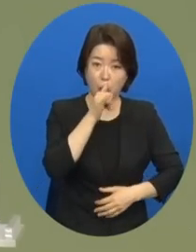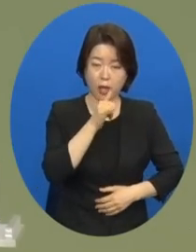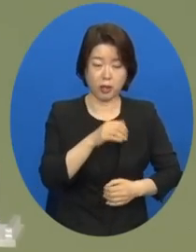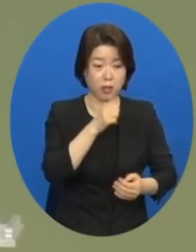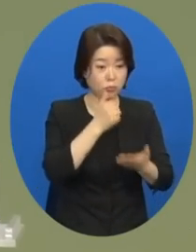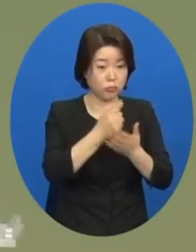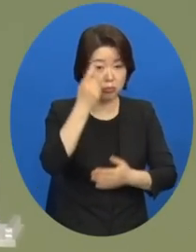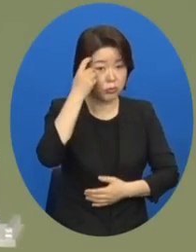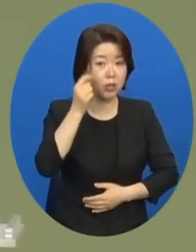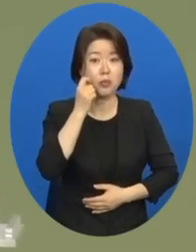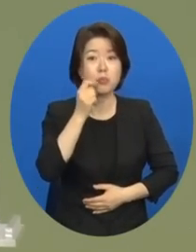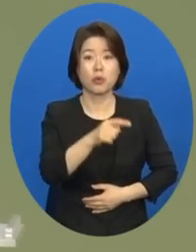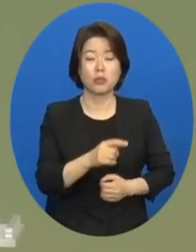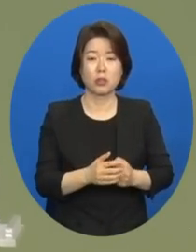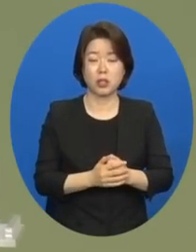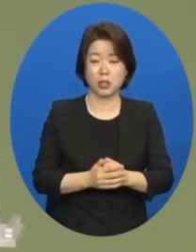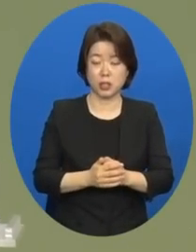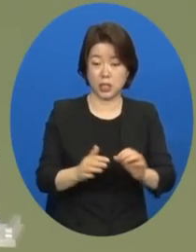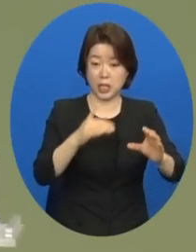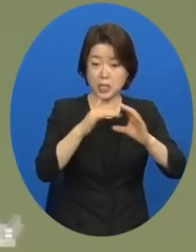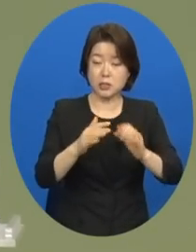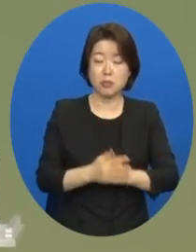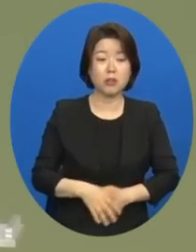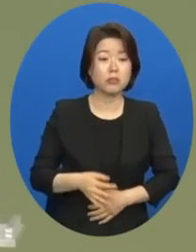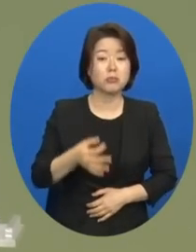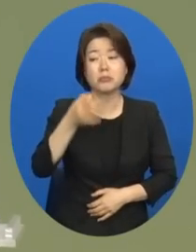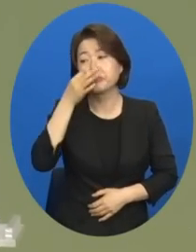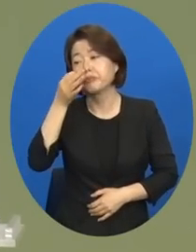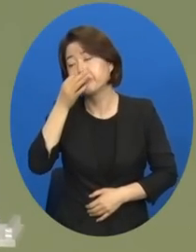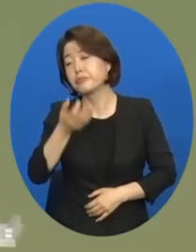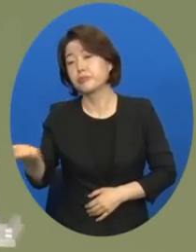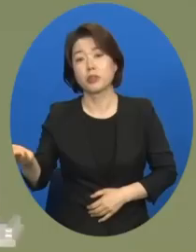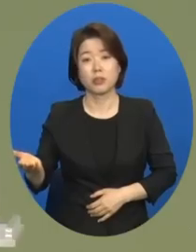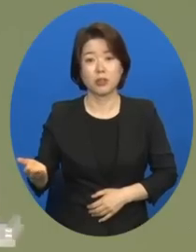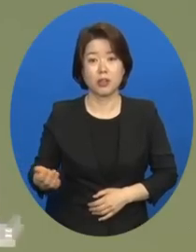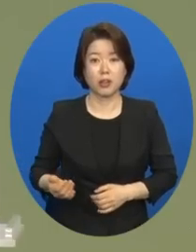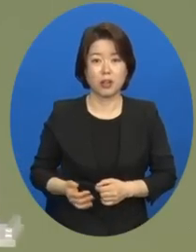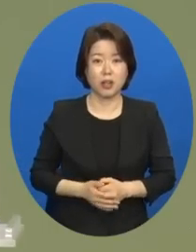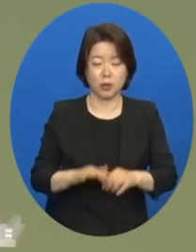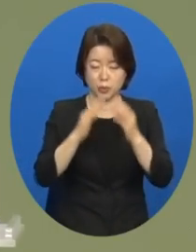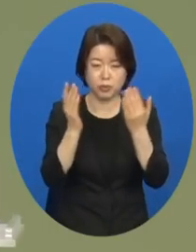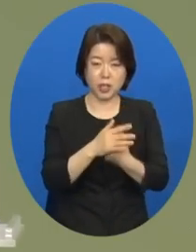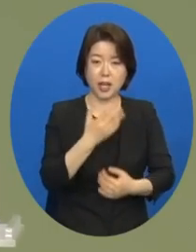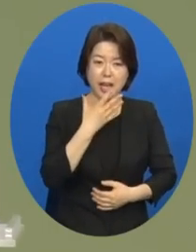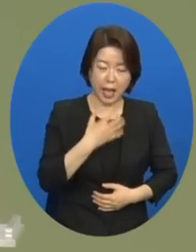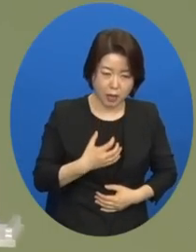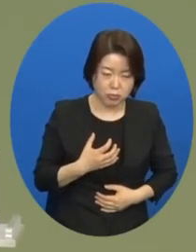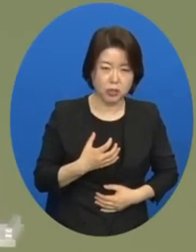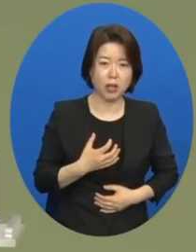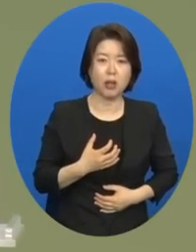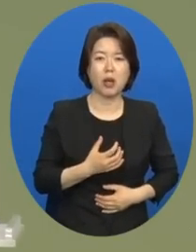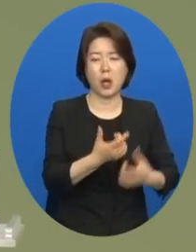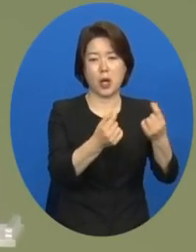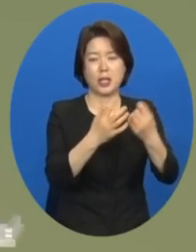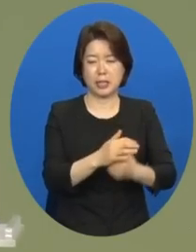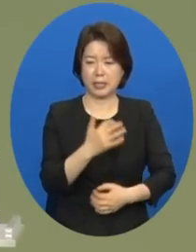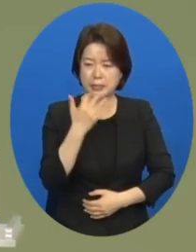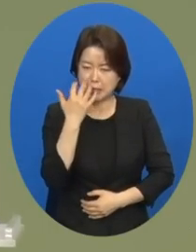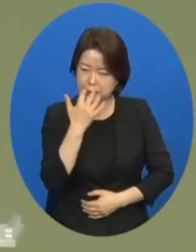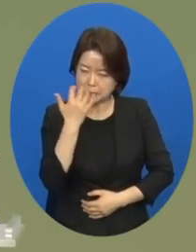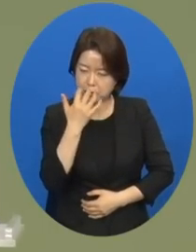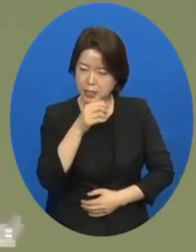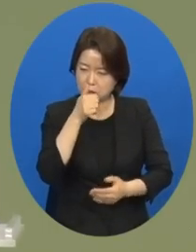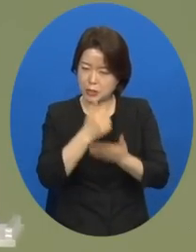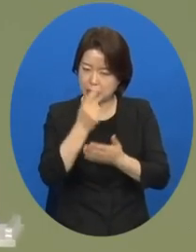여기지를 않아 가지고 이메일을 다 열어놓고 다녔다잖아 죄다 아브라함 같아서 음란이 죄라고 생각을 못했다는